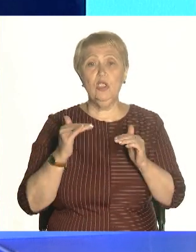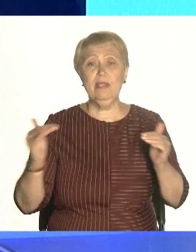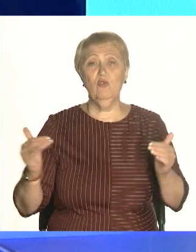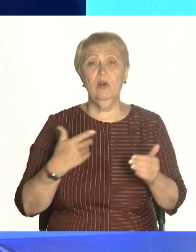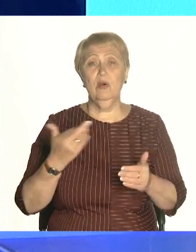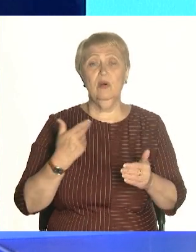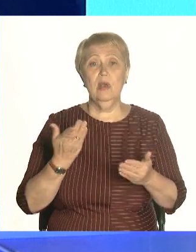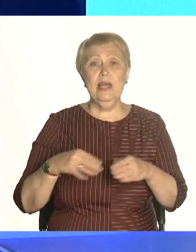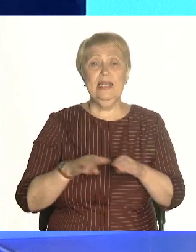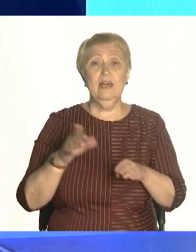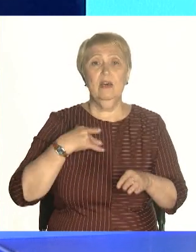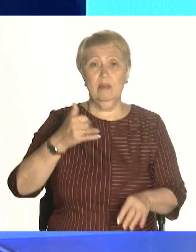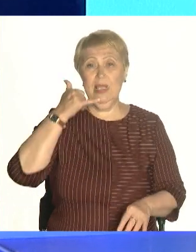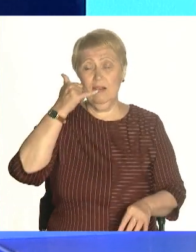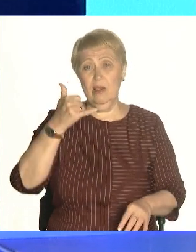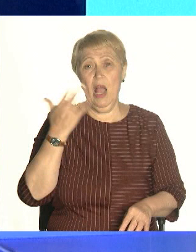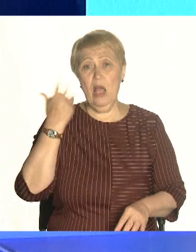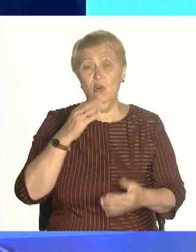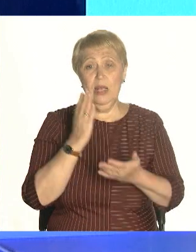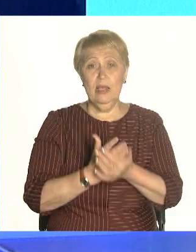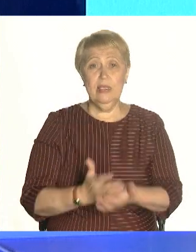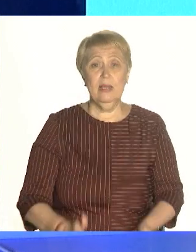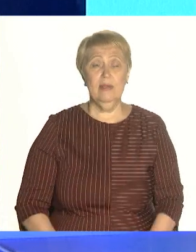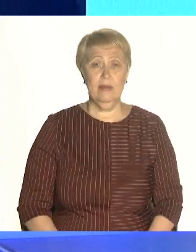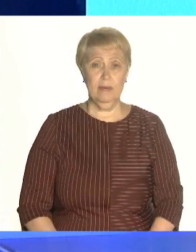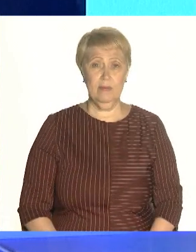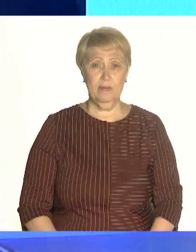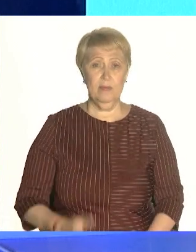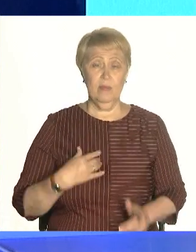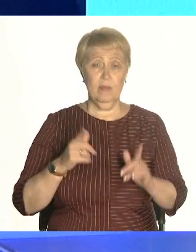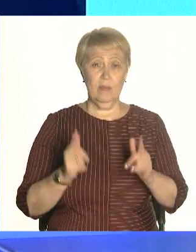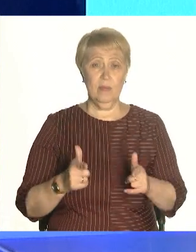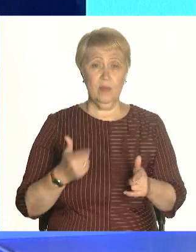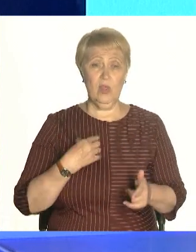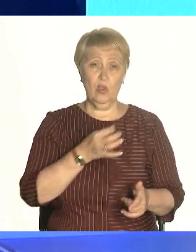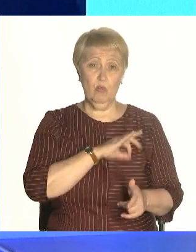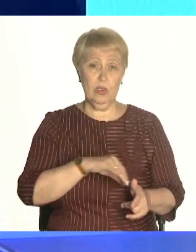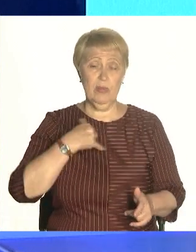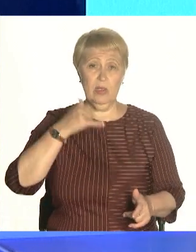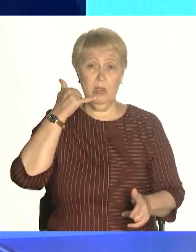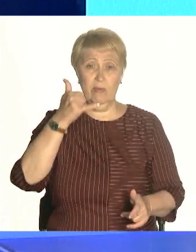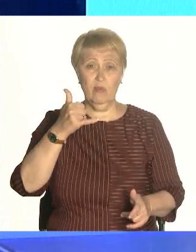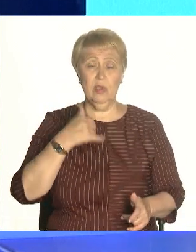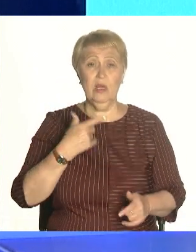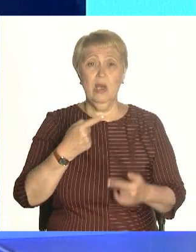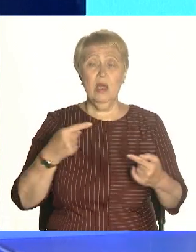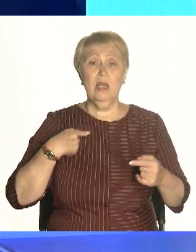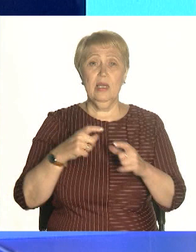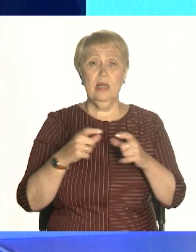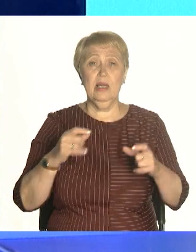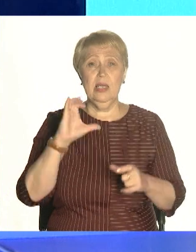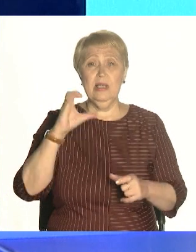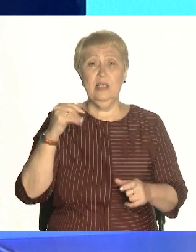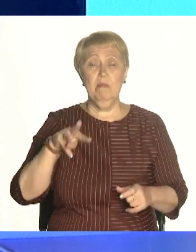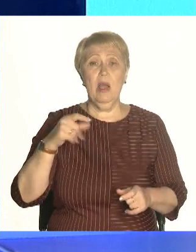тех звонков, которые осуществляются непосредственно с использованием телефонов, да, каких-то там сим-карт, ну, как правило, эти